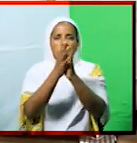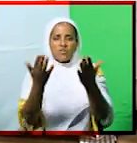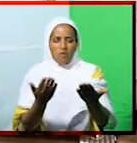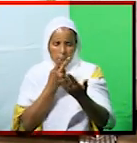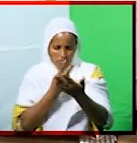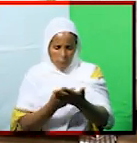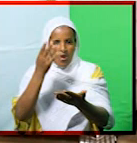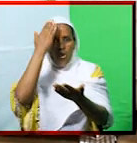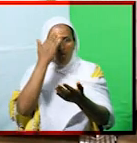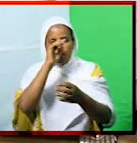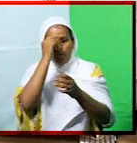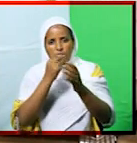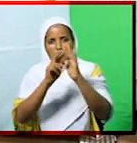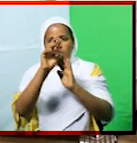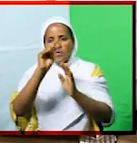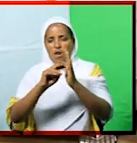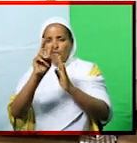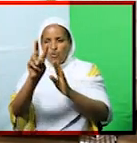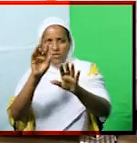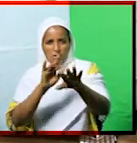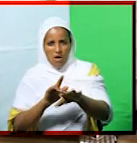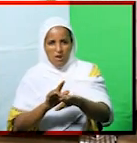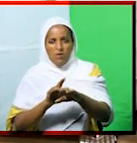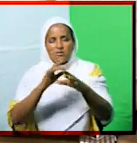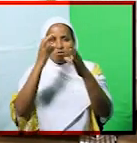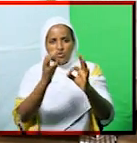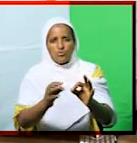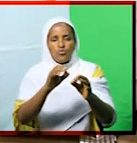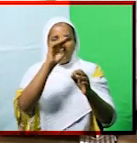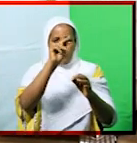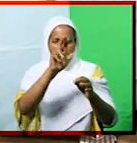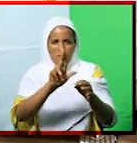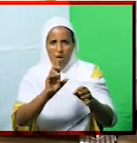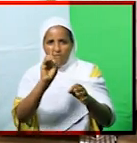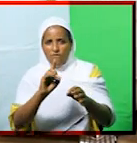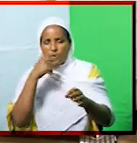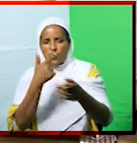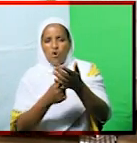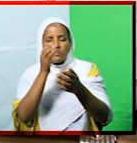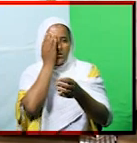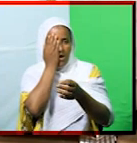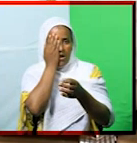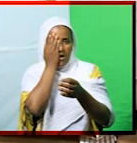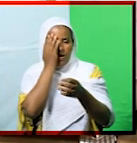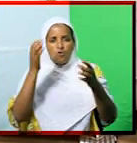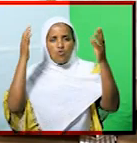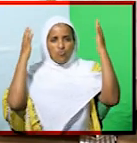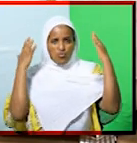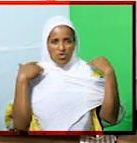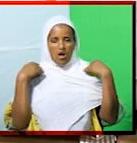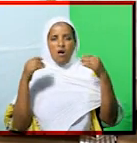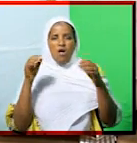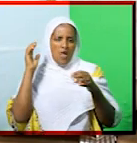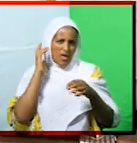በቅዱሳት መጻሕፍት የታወቀ ነው። በትንቢተ ኤርምያስ ምዕራፍ 2 ላይ ትረስእኑ መራት ሰርጓ ብሏል እግዚአብሔር። እስራኤል ሙሽራ